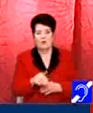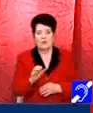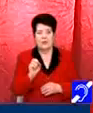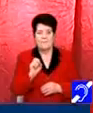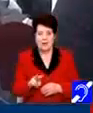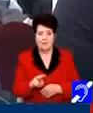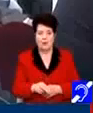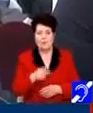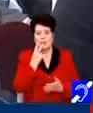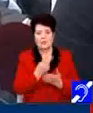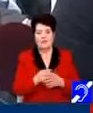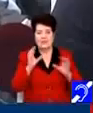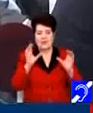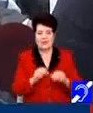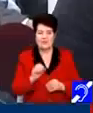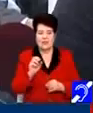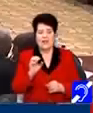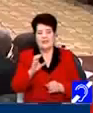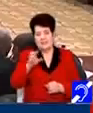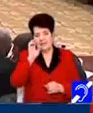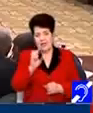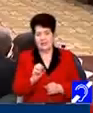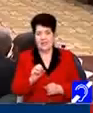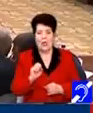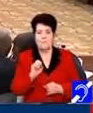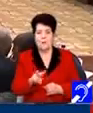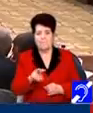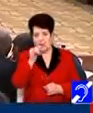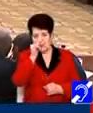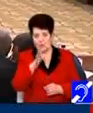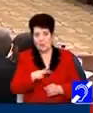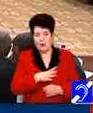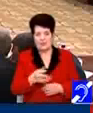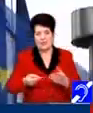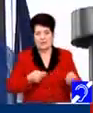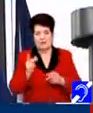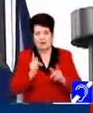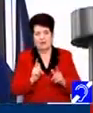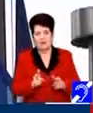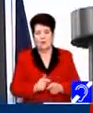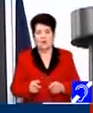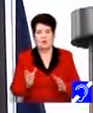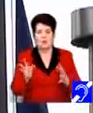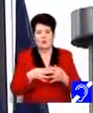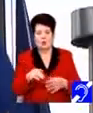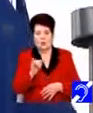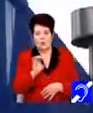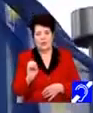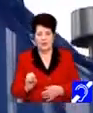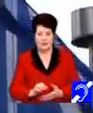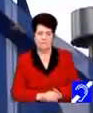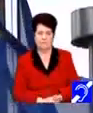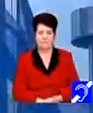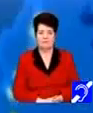membru. Potrivit legii, statele membre ale Uniunii Euroasiatice nu pot fi țări care au semnat acordul de asociere cu Uniunea Europeană.